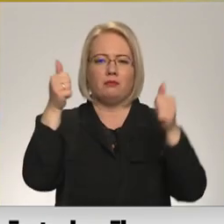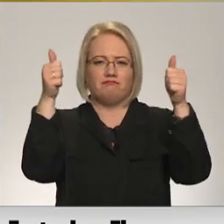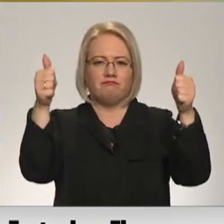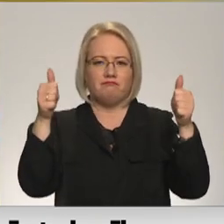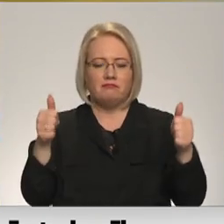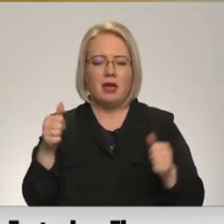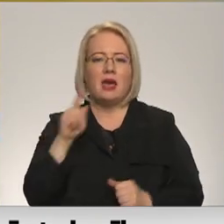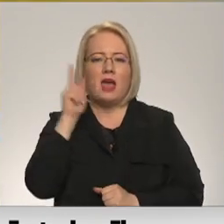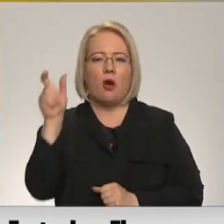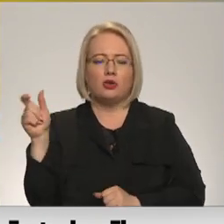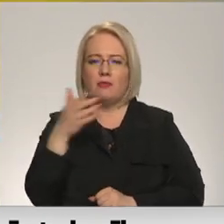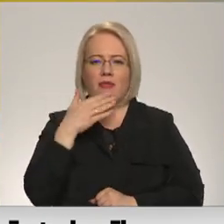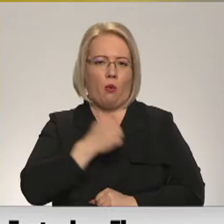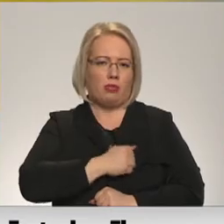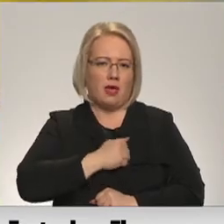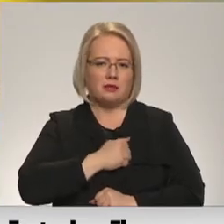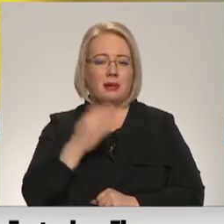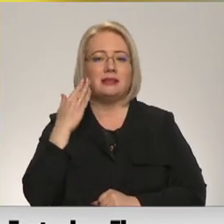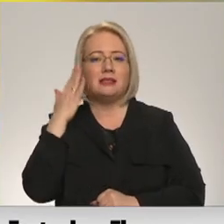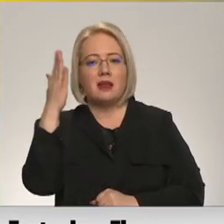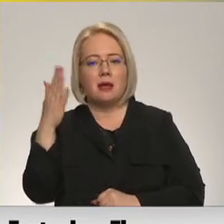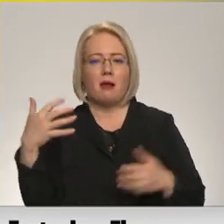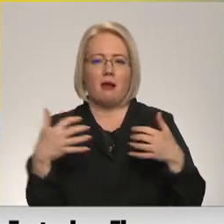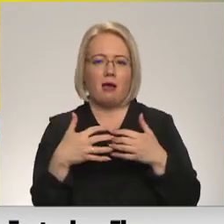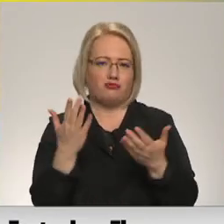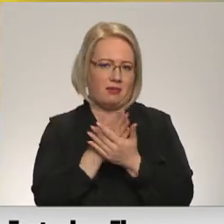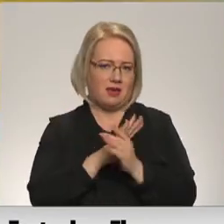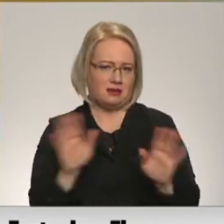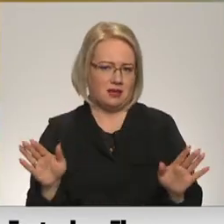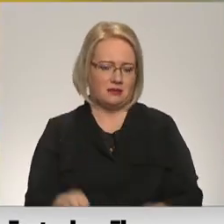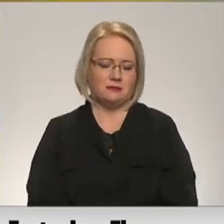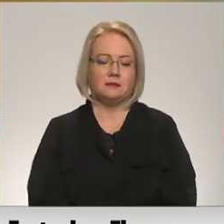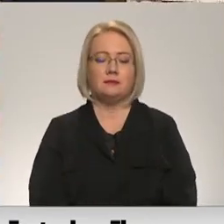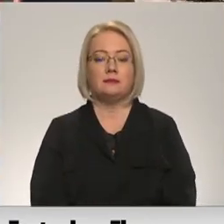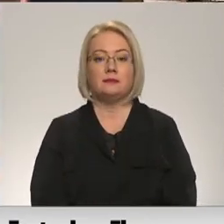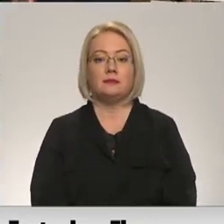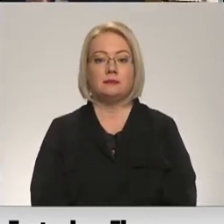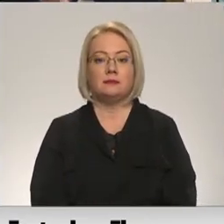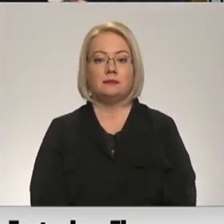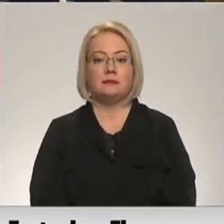esot nevis naids, bet gan cerība, ka karš beigsies. Stāsta Dāvids Freidenfelds.